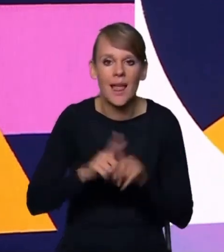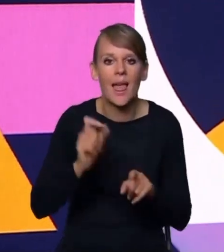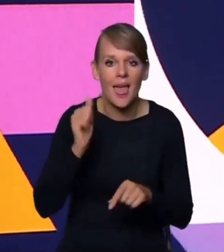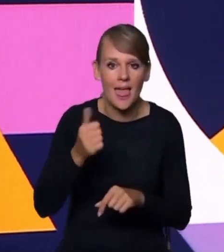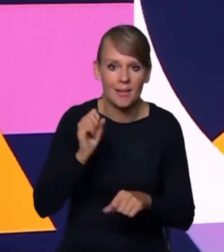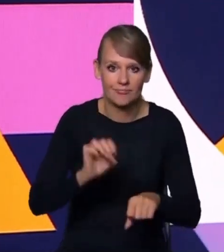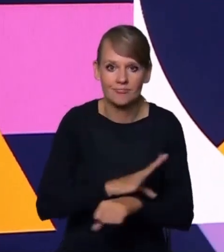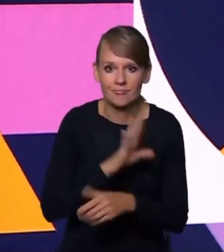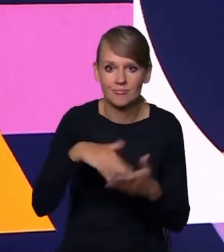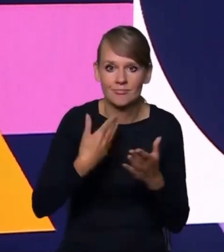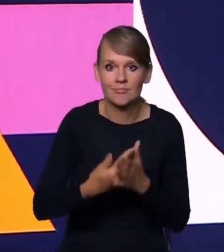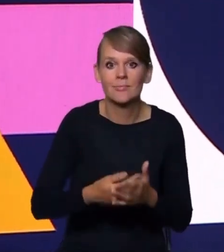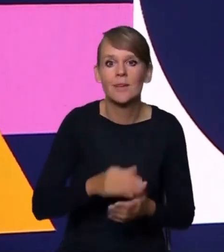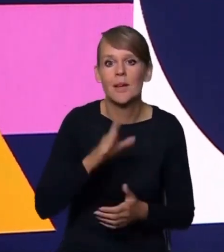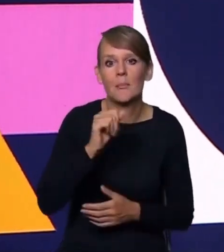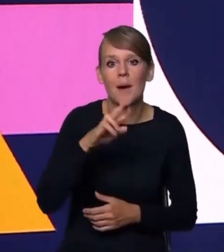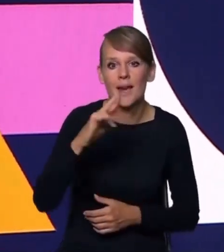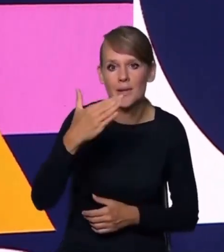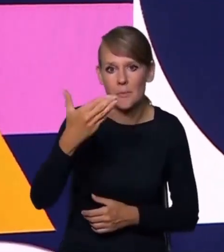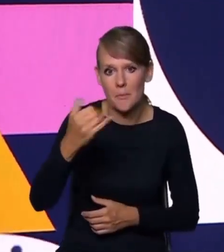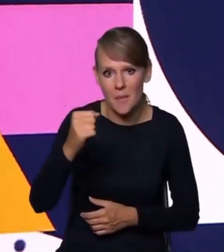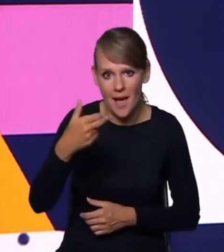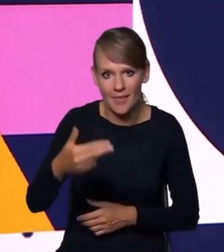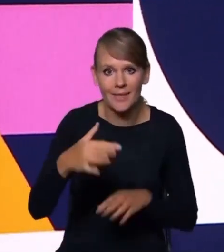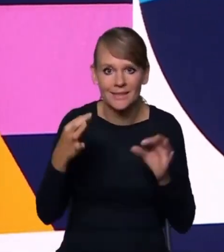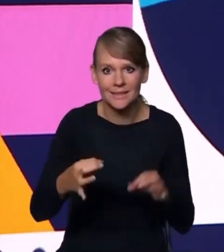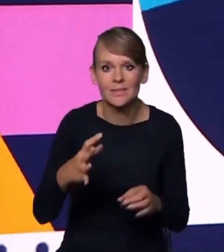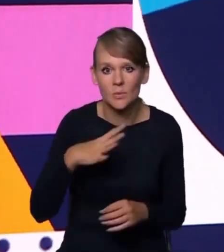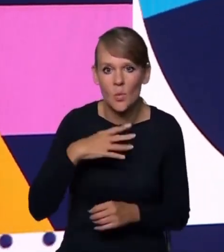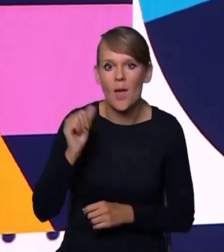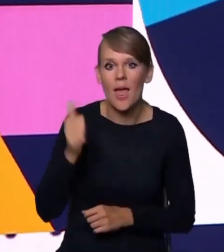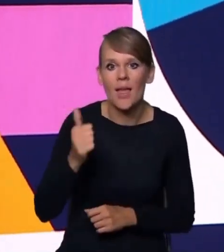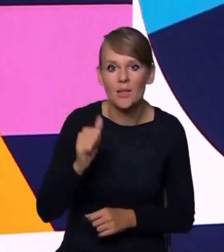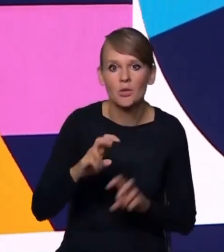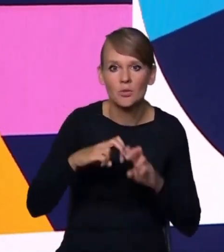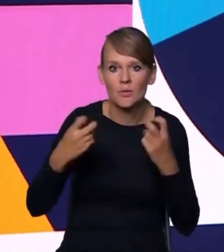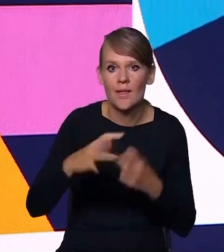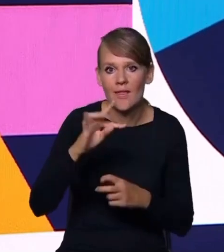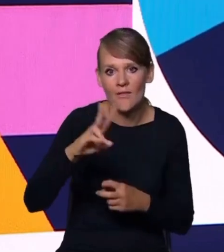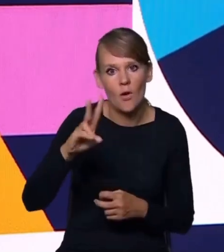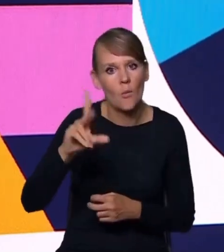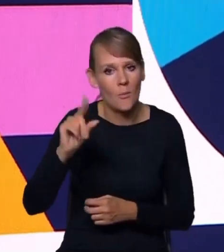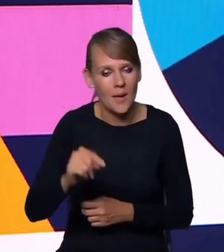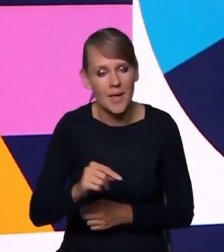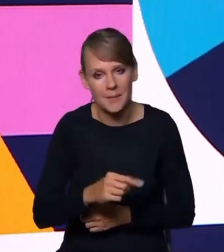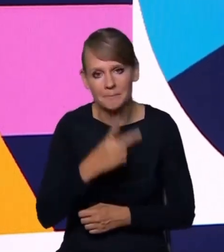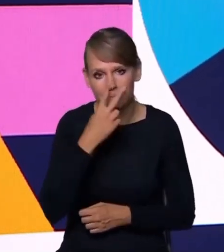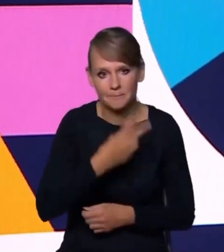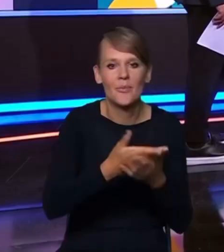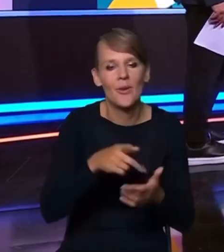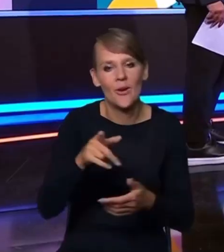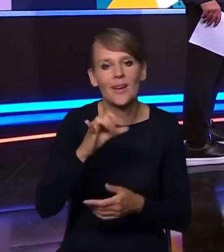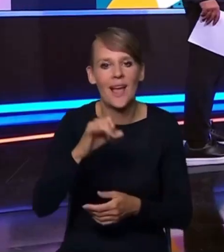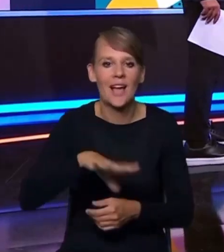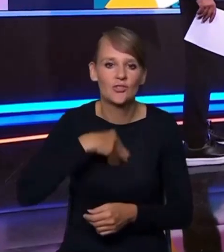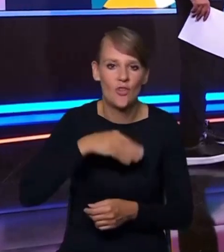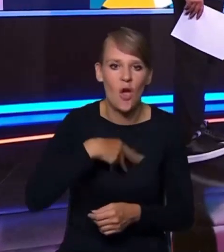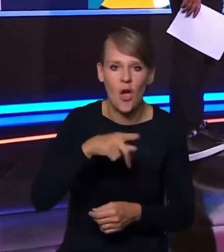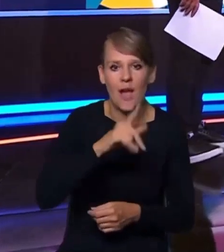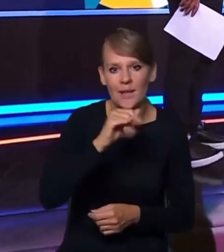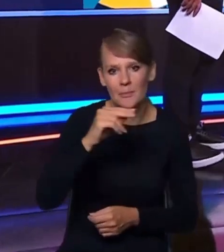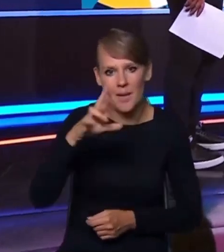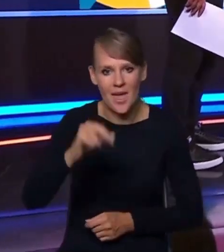ekspertom. Na przykład Zbigniewowi Bartmanowi, który był dzisiaj ekspertem w studiu TVP. No to posłuchajmy. Piątek cieszyła